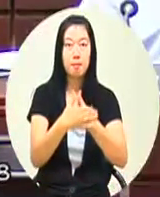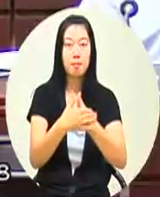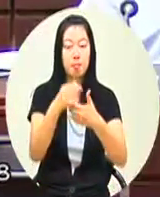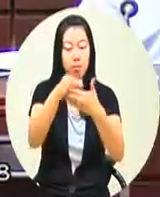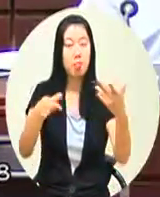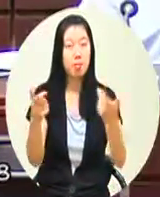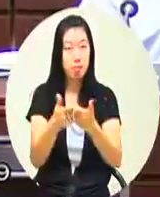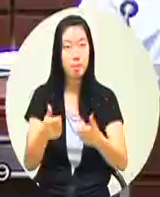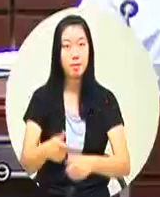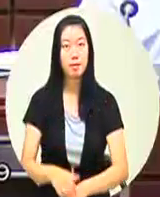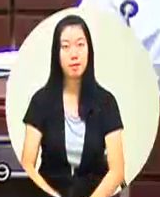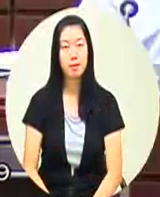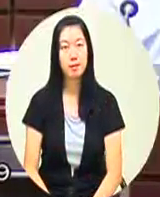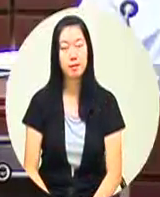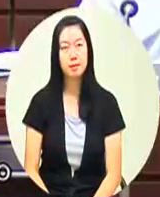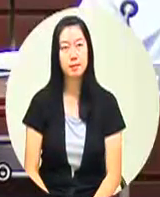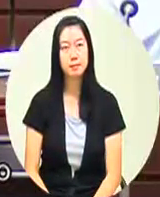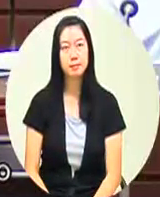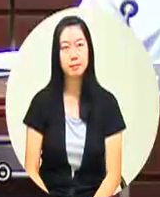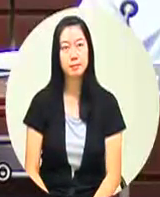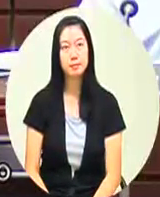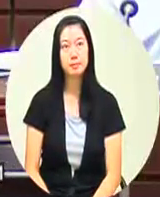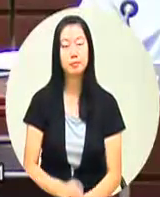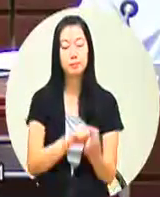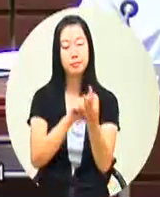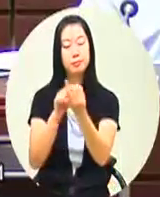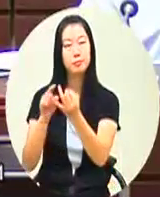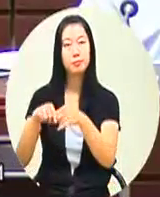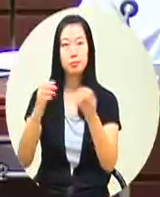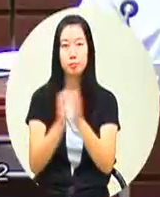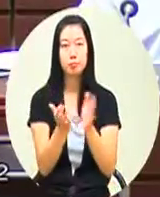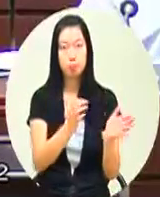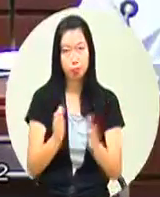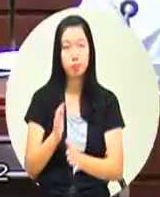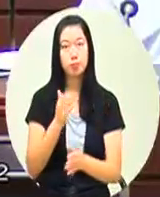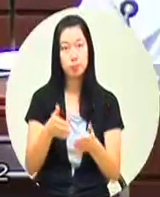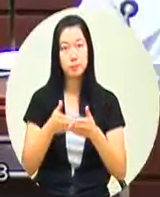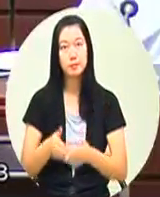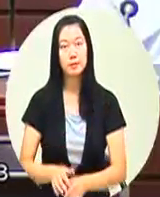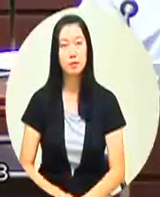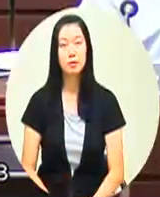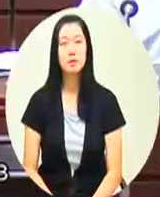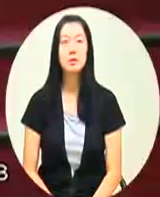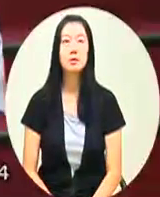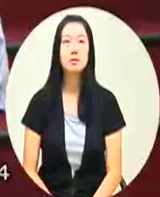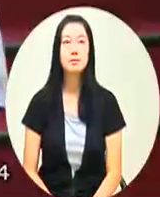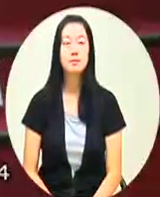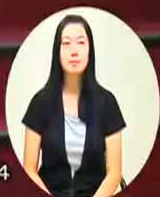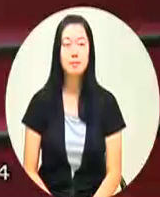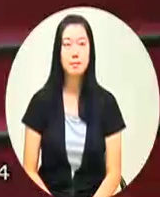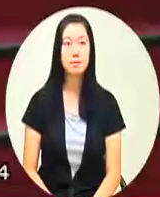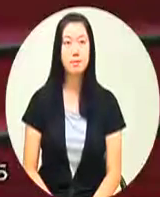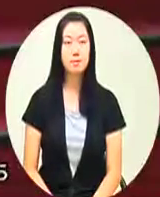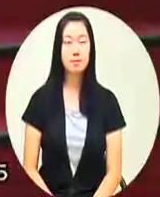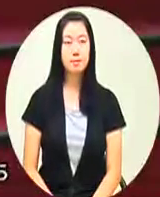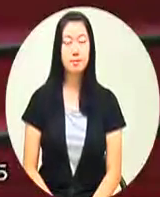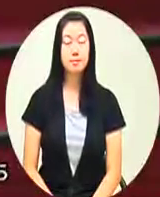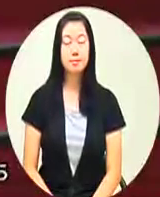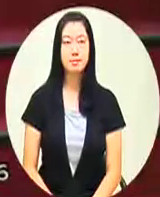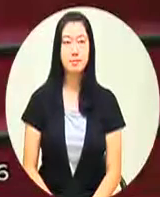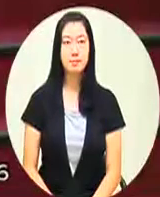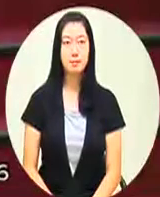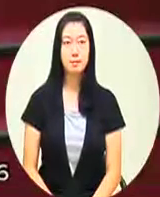农保资格。那么这些都是一些必要的条件。 好，谢谢。那么第二